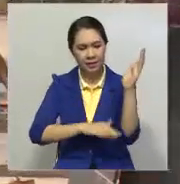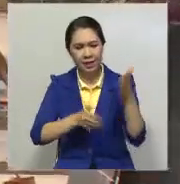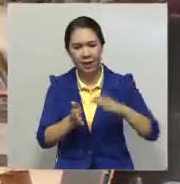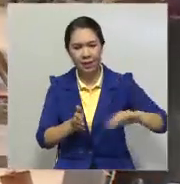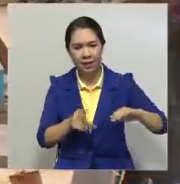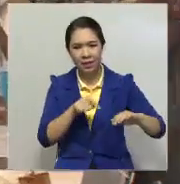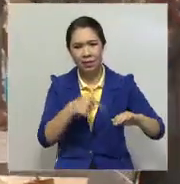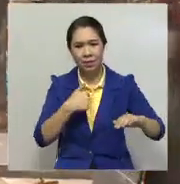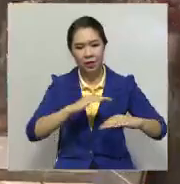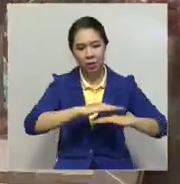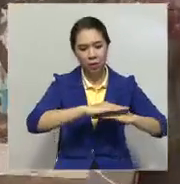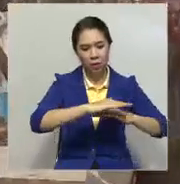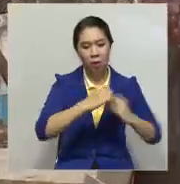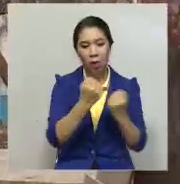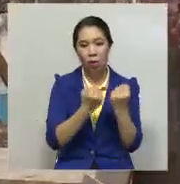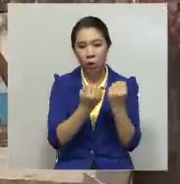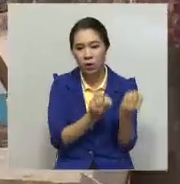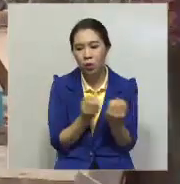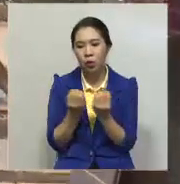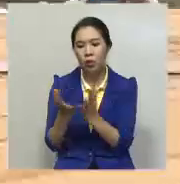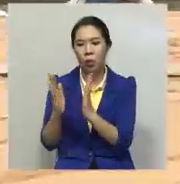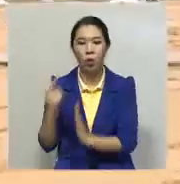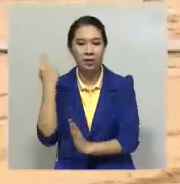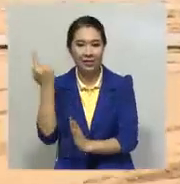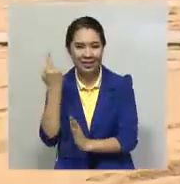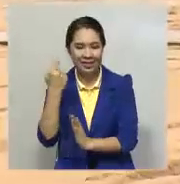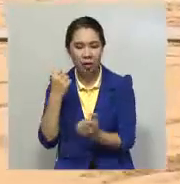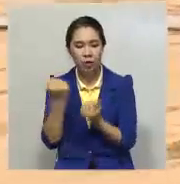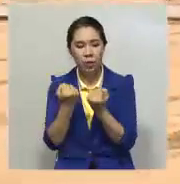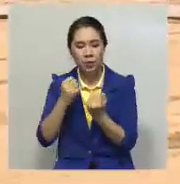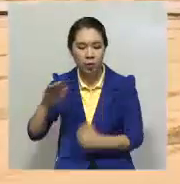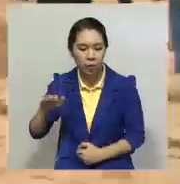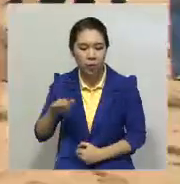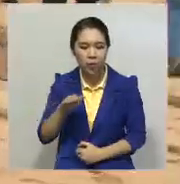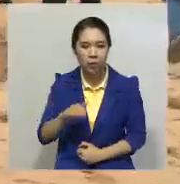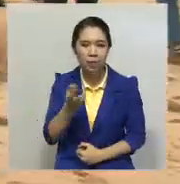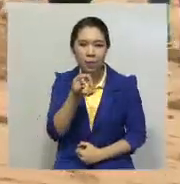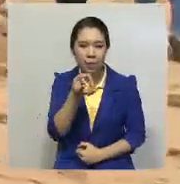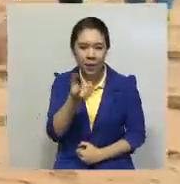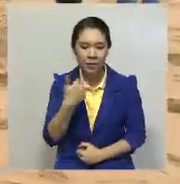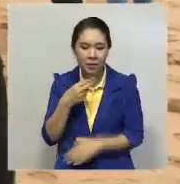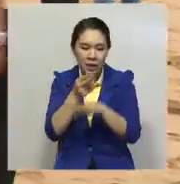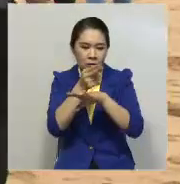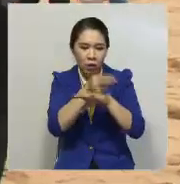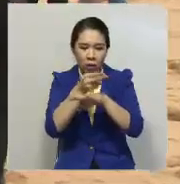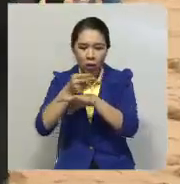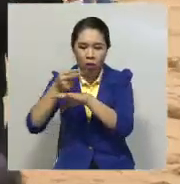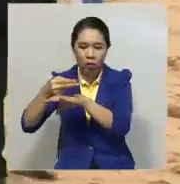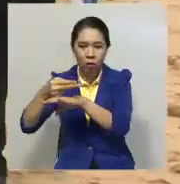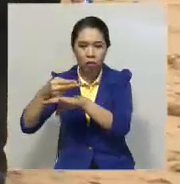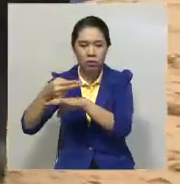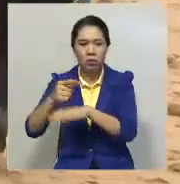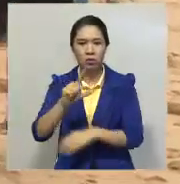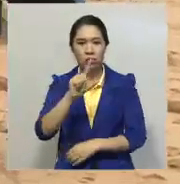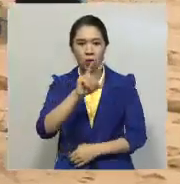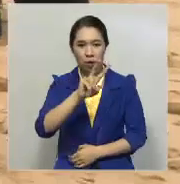ได้ปูพื้นไว้สำหรับรถรับส่งนักท่องเที่ยวแบบจอดชั่วคราวขณะที่กล้อง CCTV โดยรอบกว่า200ตั